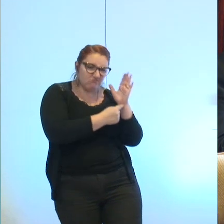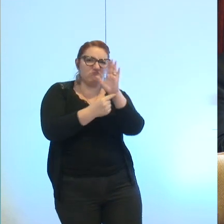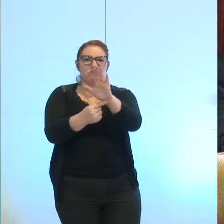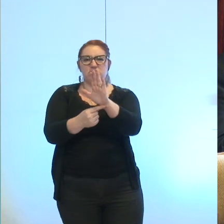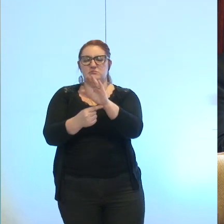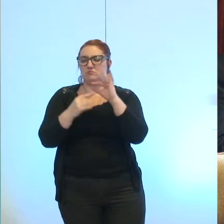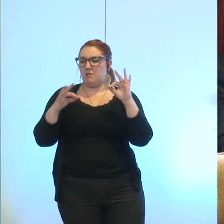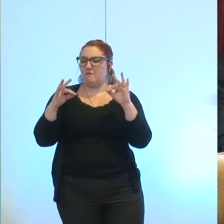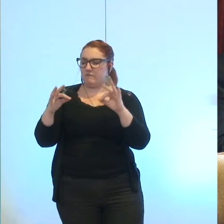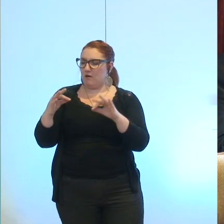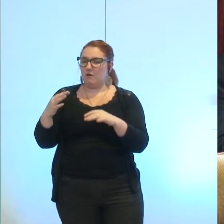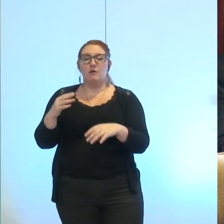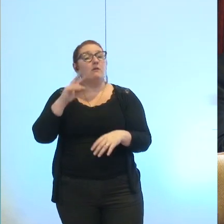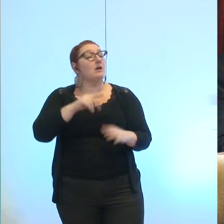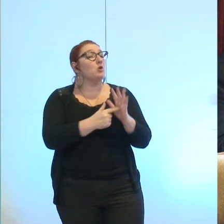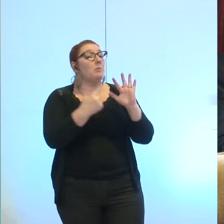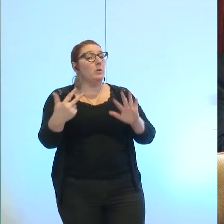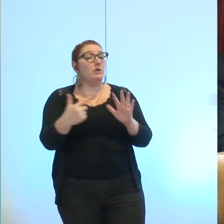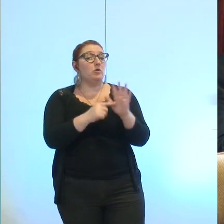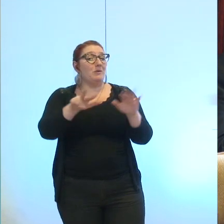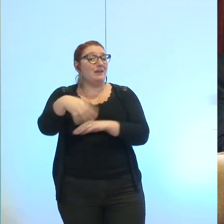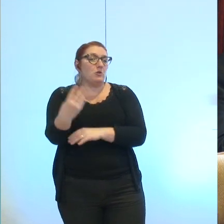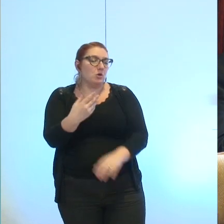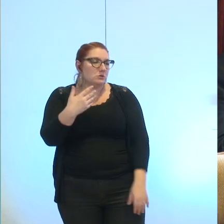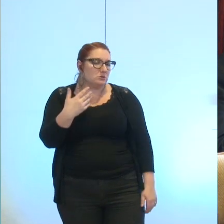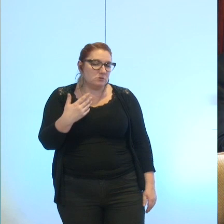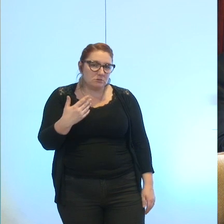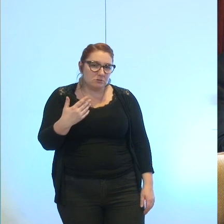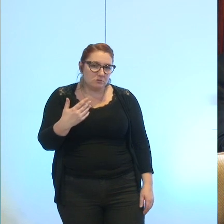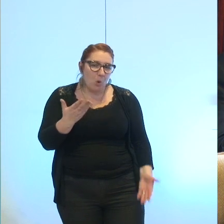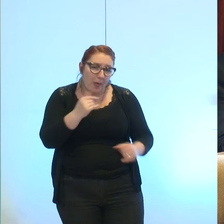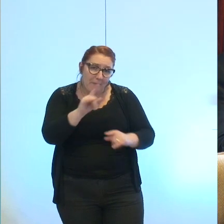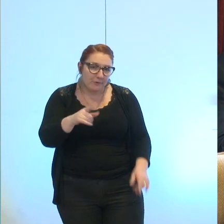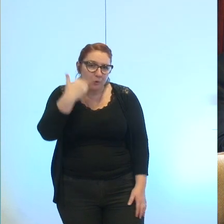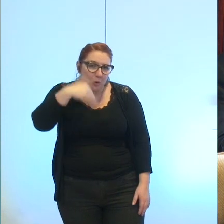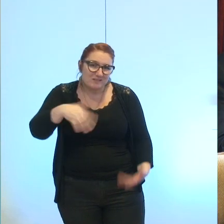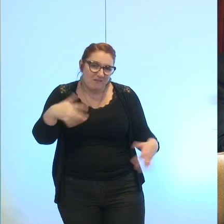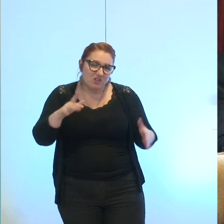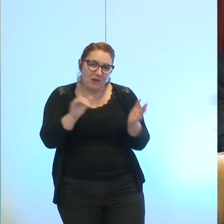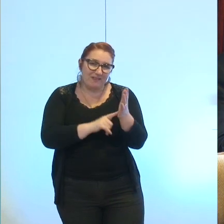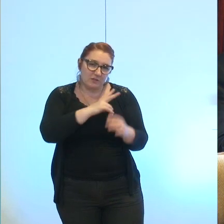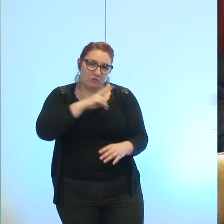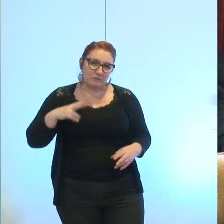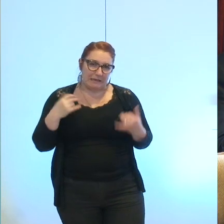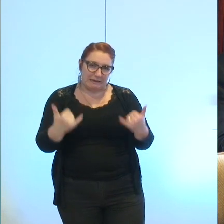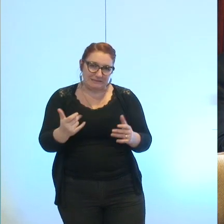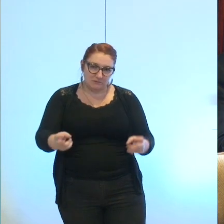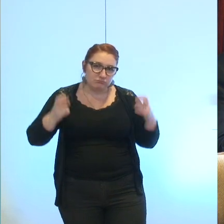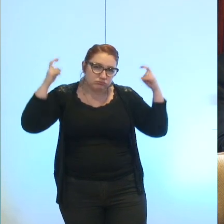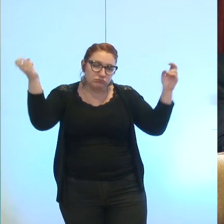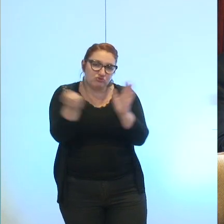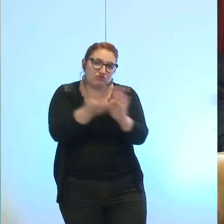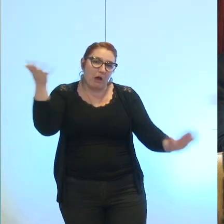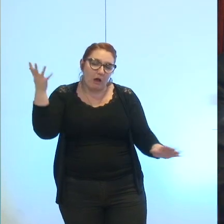élevé et nous n'avons attendu ni 2008 ni 2014 pour le savoir de la taxe foncière en oubliant